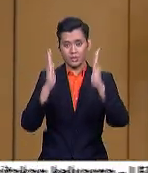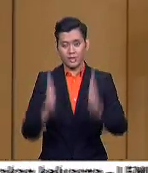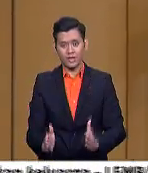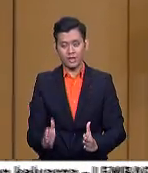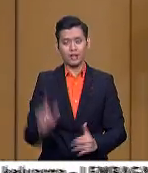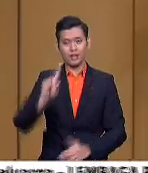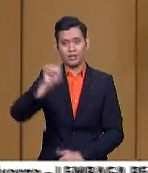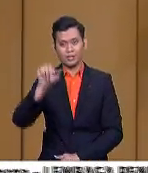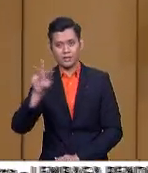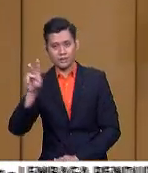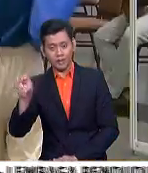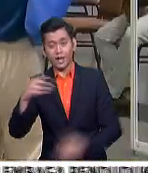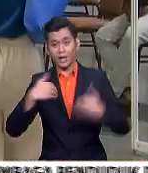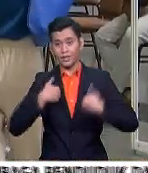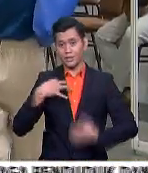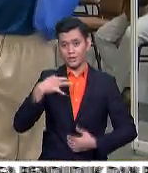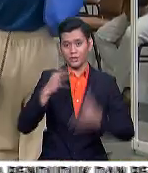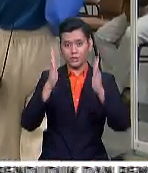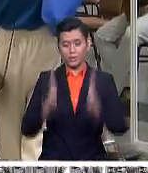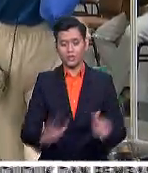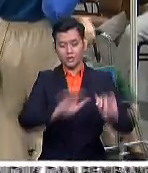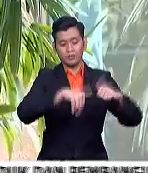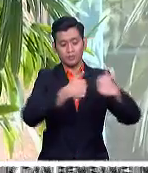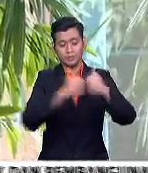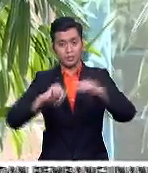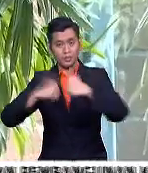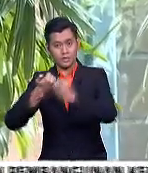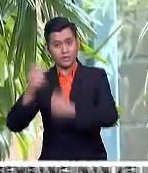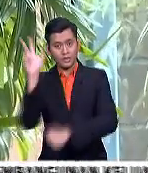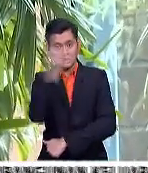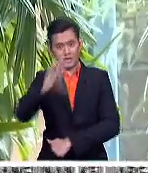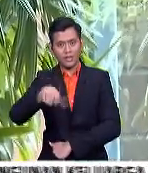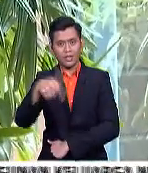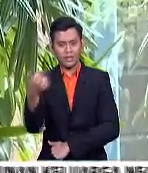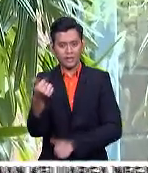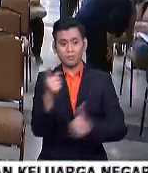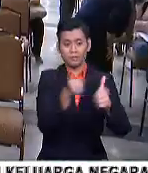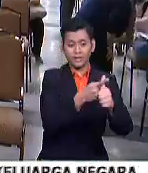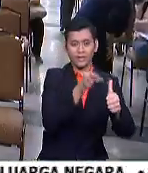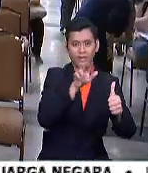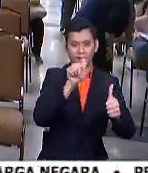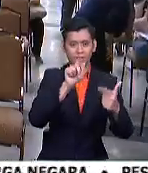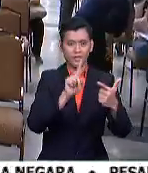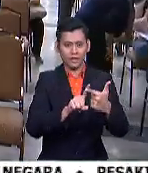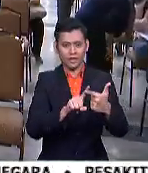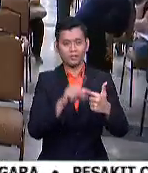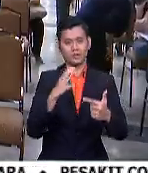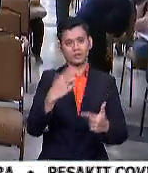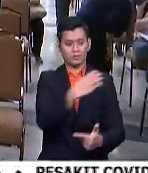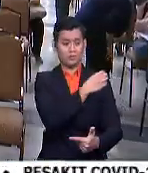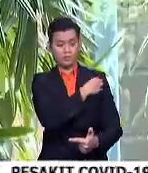Nur, terdapat juga sukarelawan daripada agensi lain seperti Penjawat Awam, Rela dan PDRM.